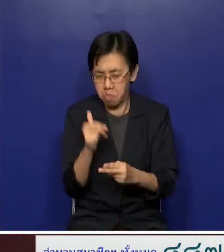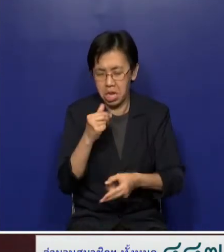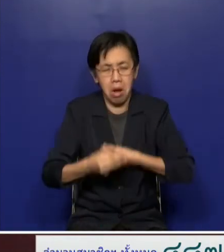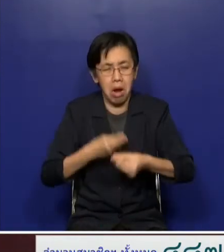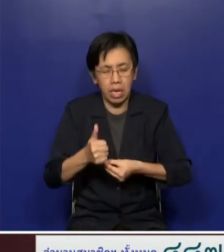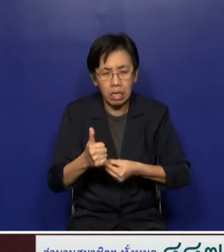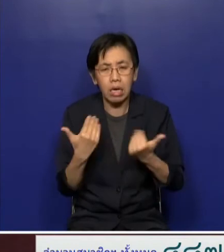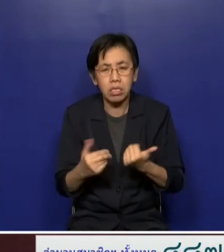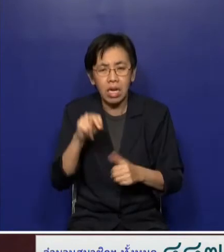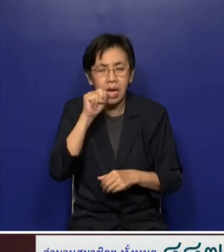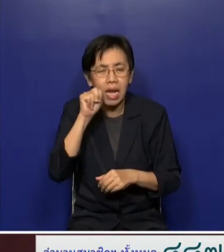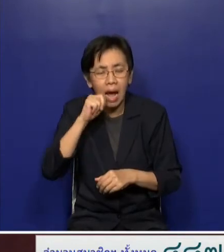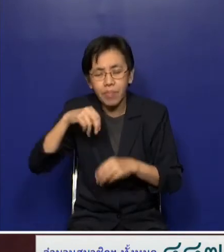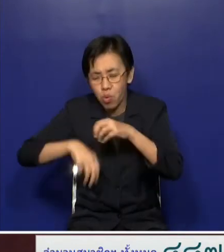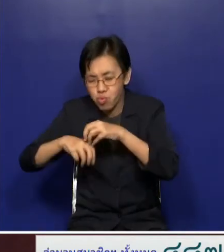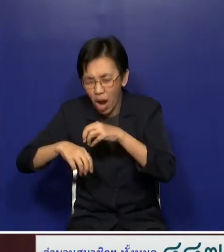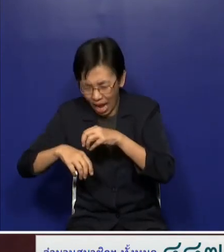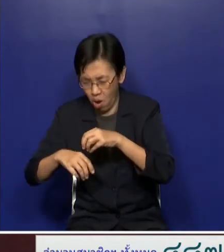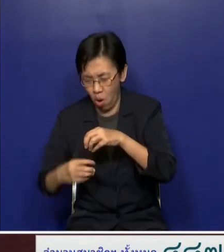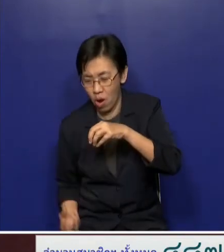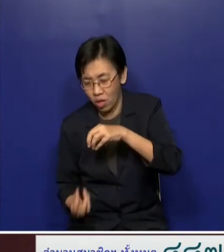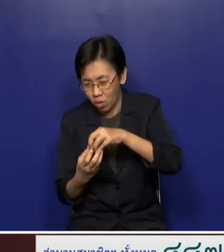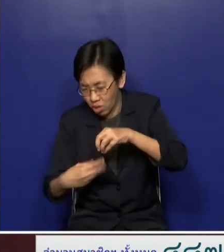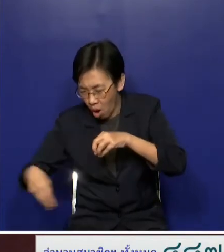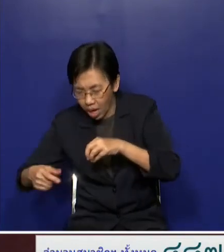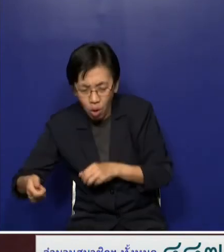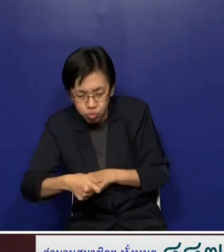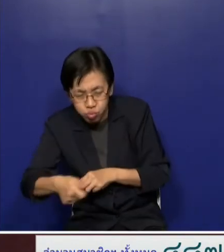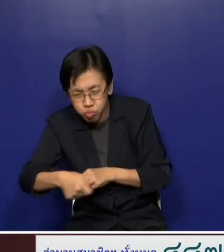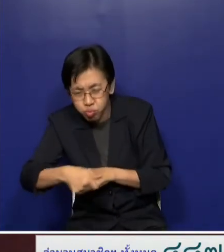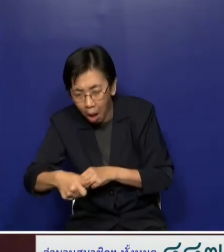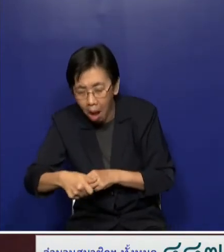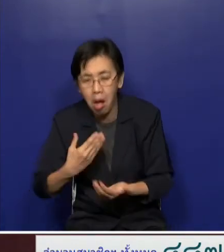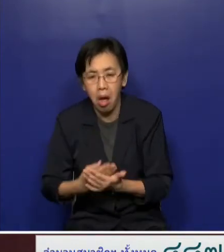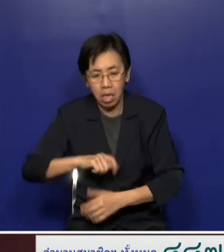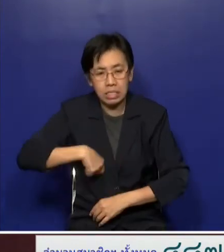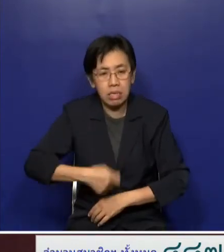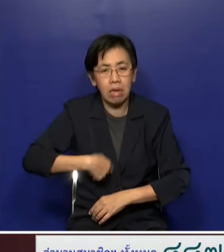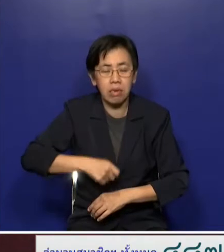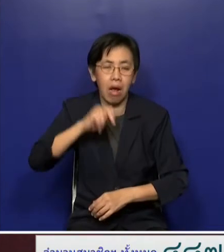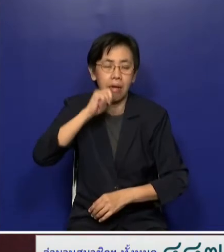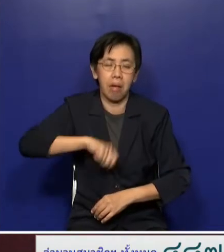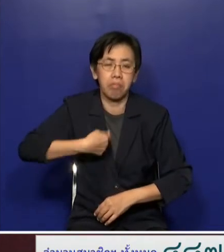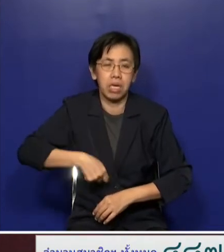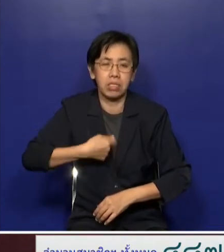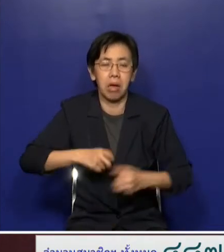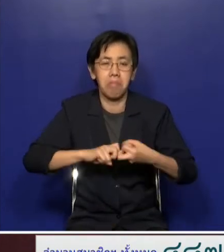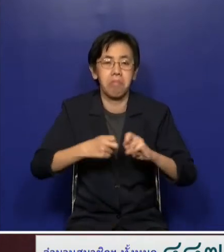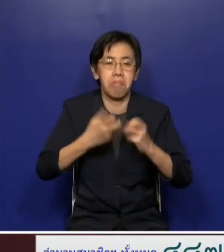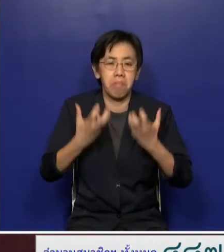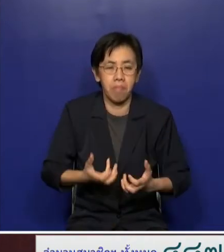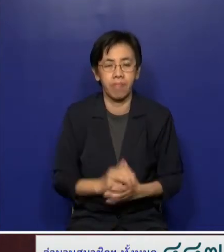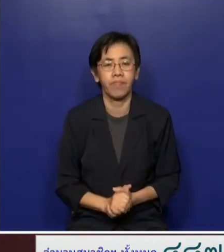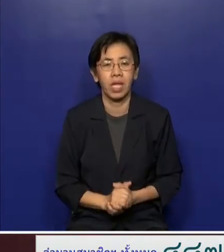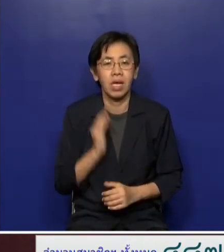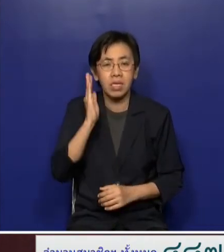วันนี้ต้ใช้นปะป่า ลดน้ำนะครับซึ่งเพิ่มพาระให้แ่พี่น้ปชาชนนะครับระยะยาวนะครับ